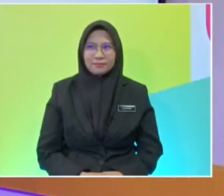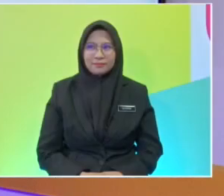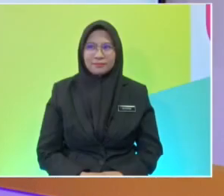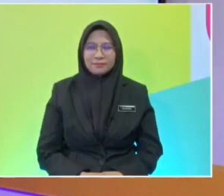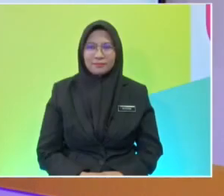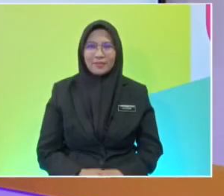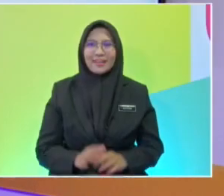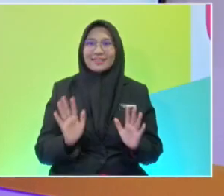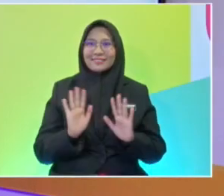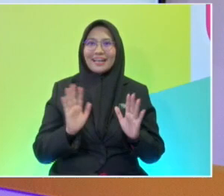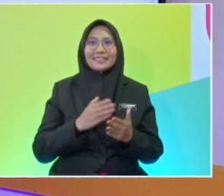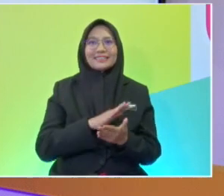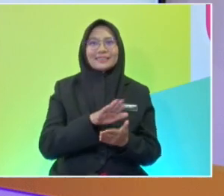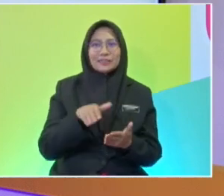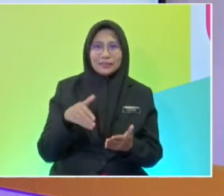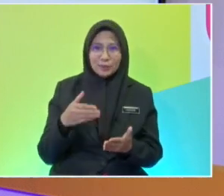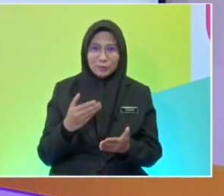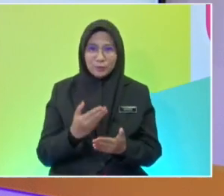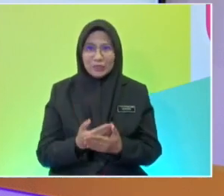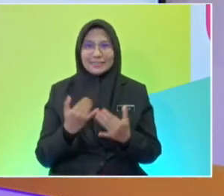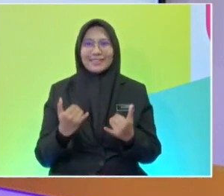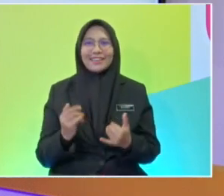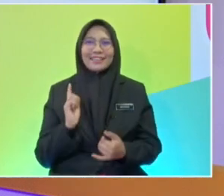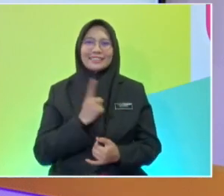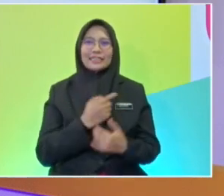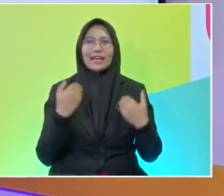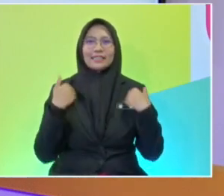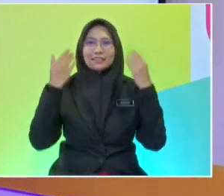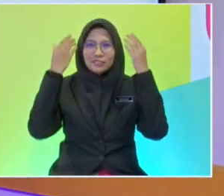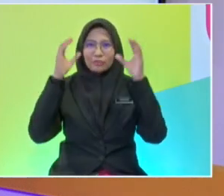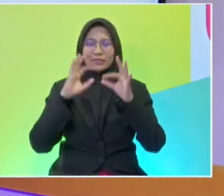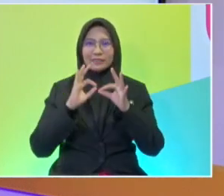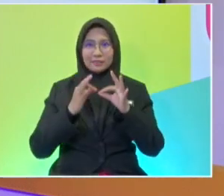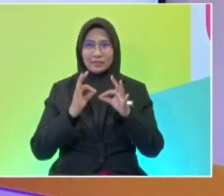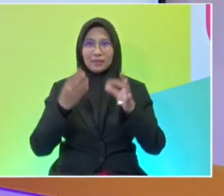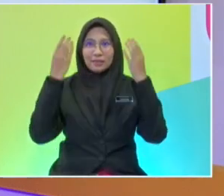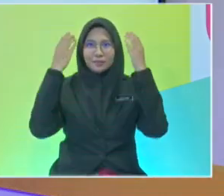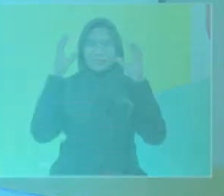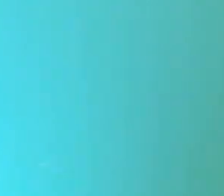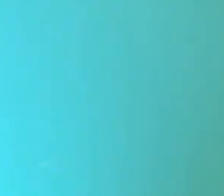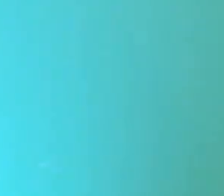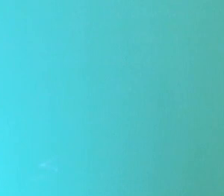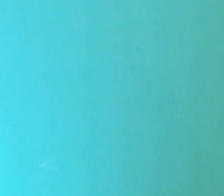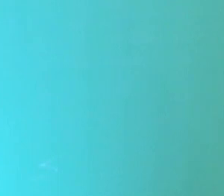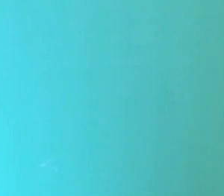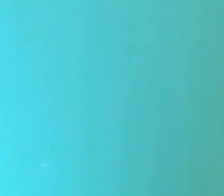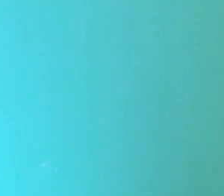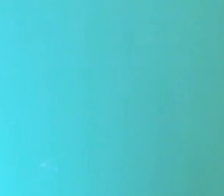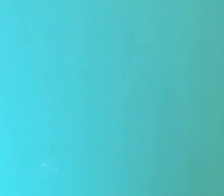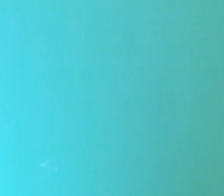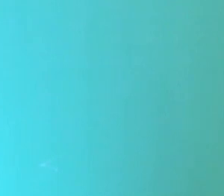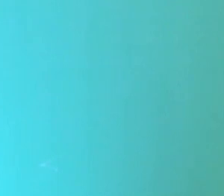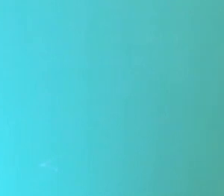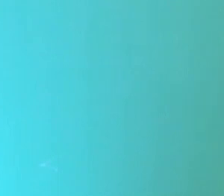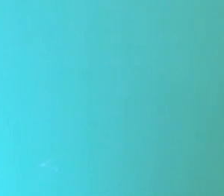Baiklah semua untuk hari ini kita akan bersama dengan seorang juru bahasa isyarat dari eskip